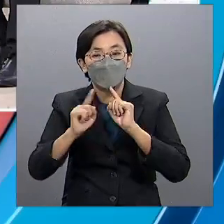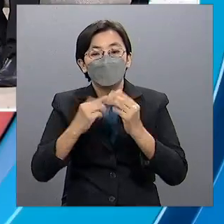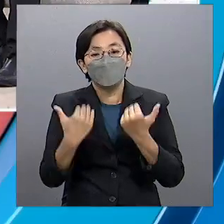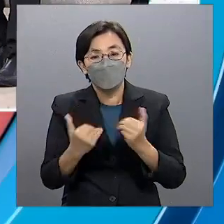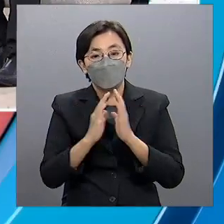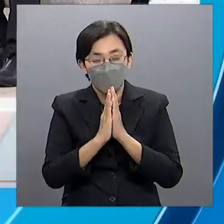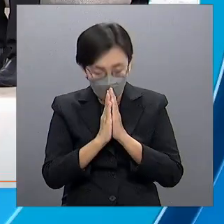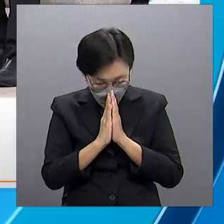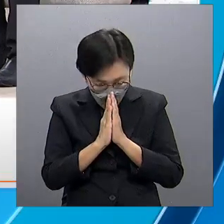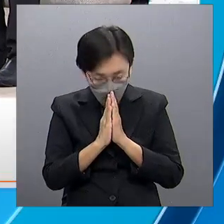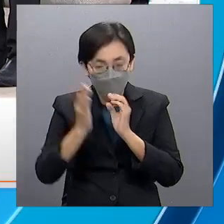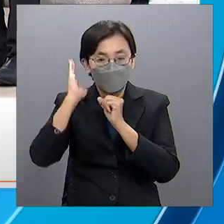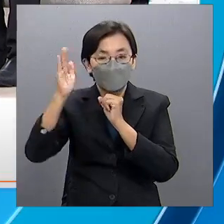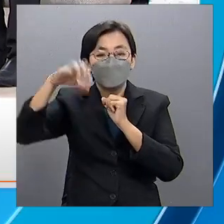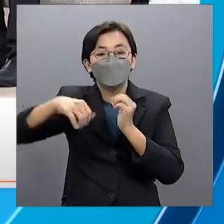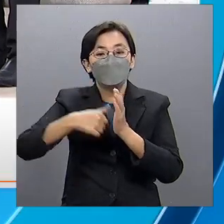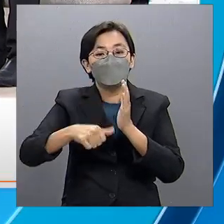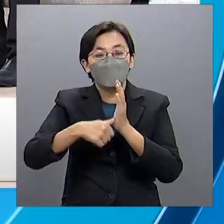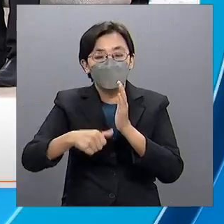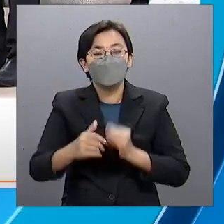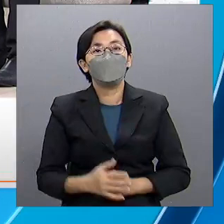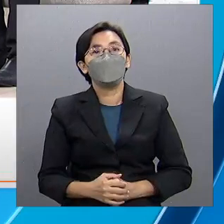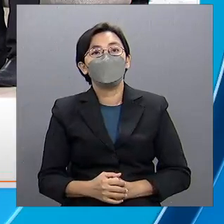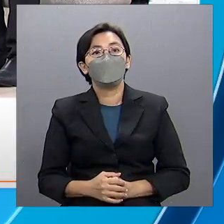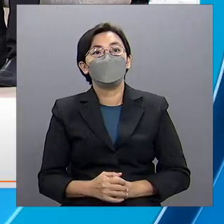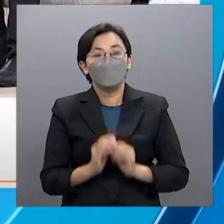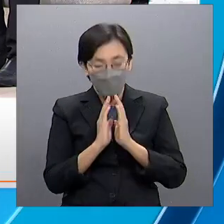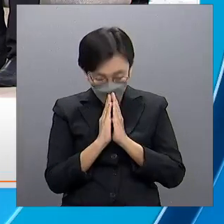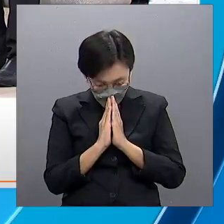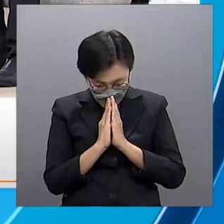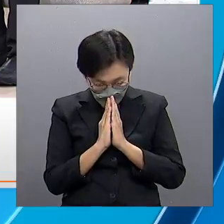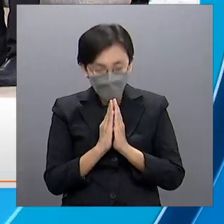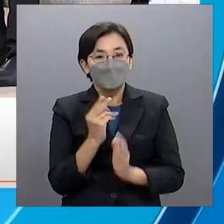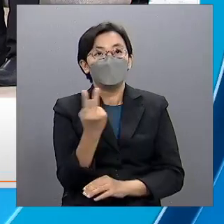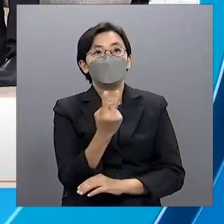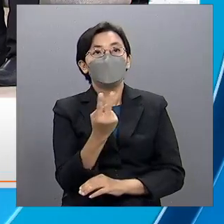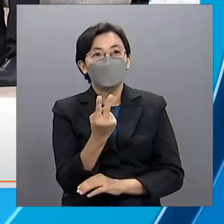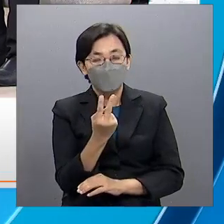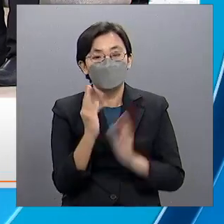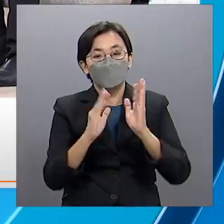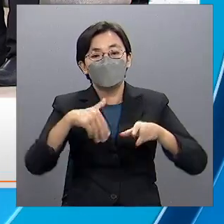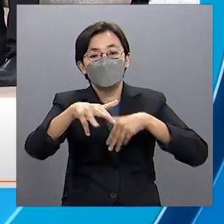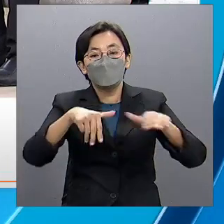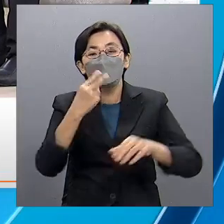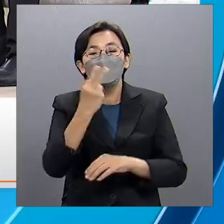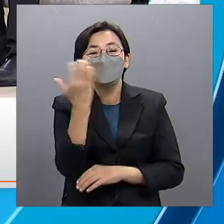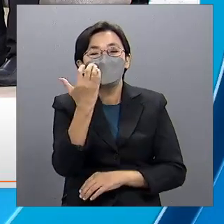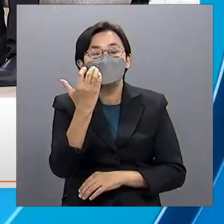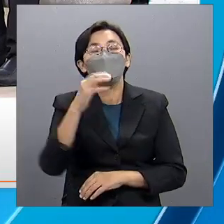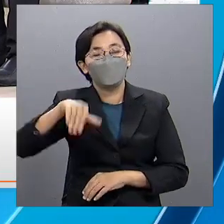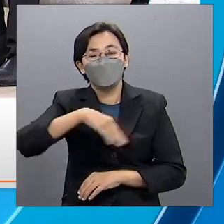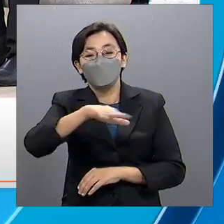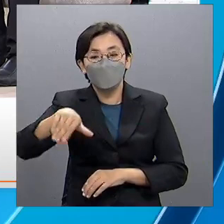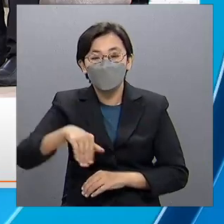ษกครับ สวัสดีค่ะคุณต๊อบคุณปางแล้วก็ผู้ชมทางบ้านทุกท่านนะคะ ครับครับท่านโฆษ